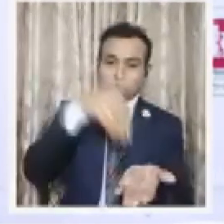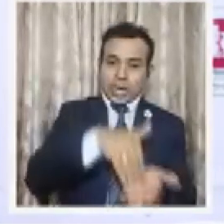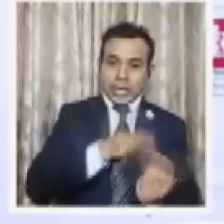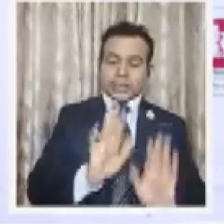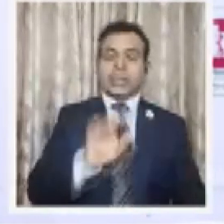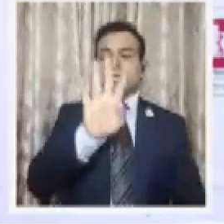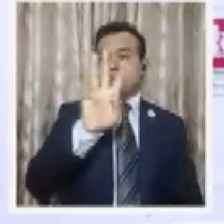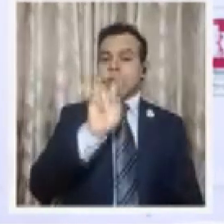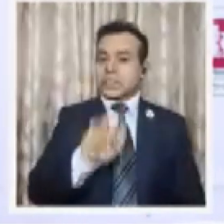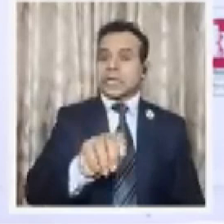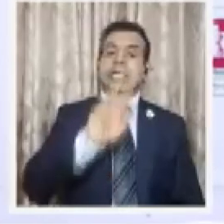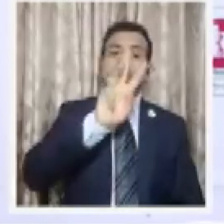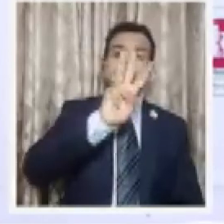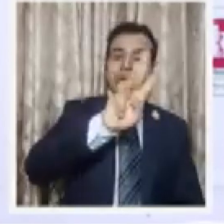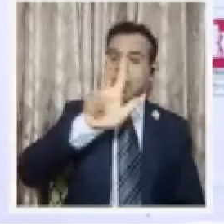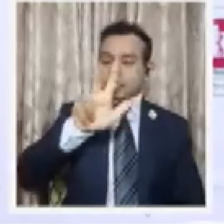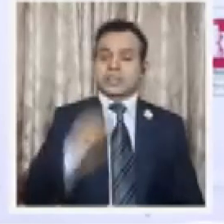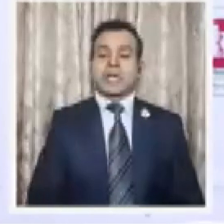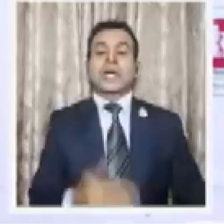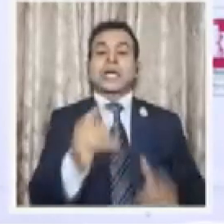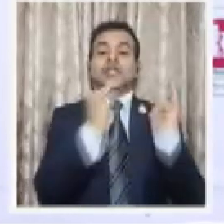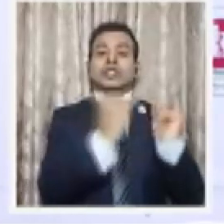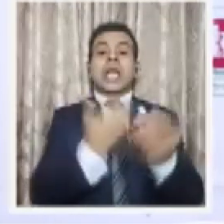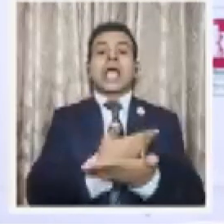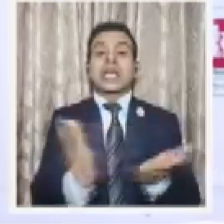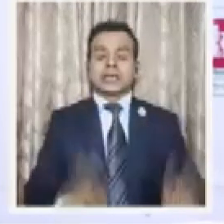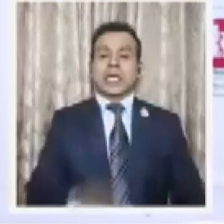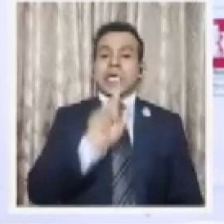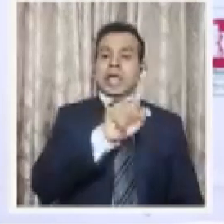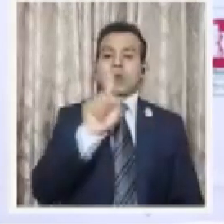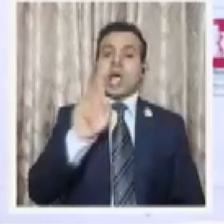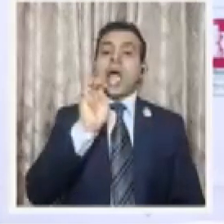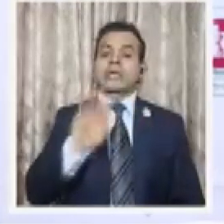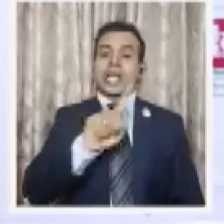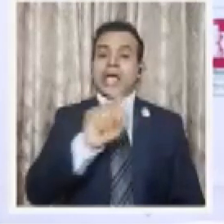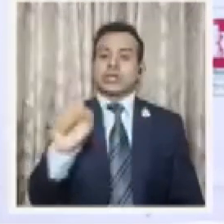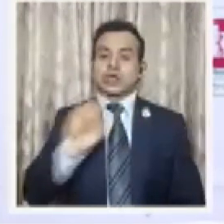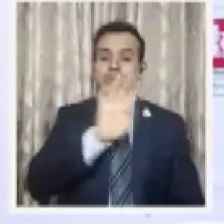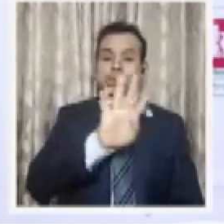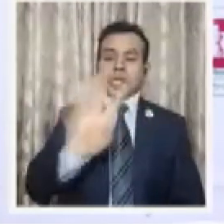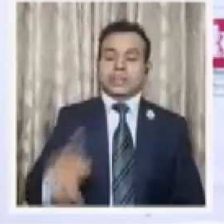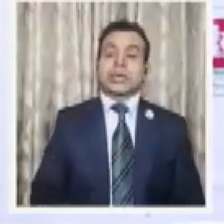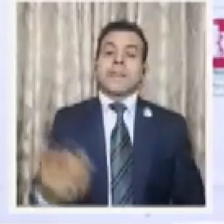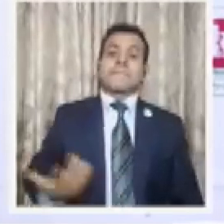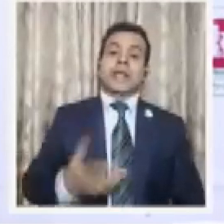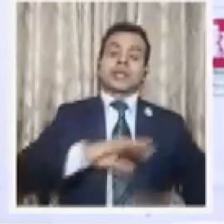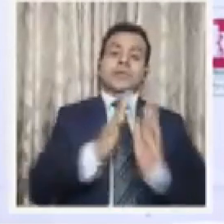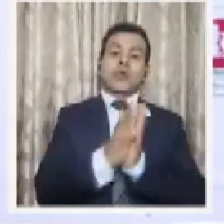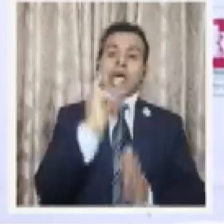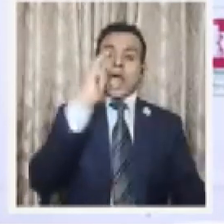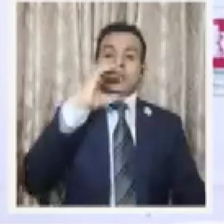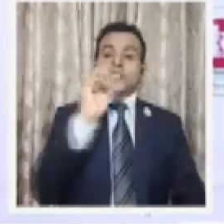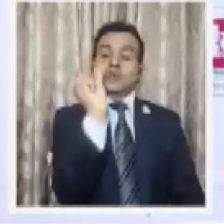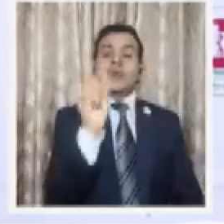15,182, রোগী ভর্তি আছে 4,038 জন এবং সজ্জা খালি আছে 11,144। সারা দেশে